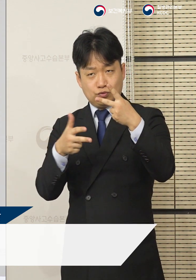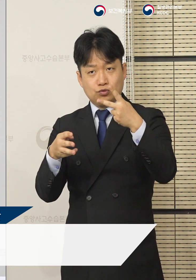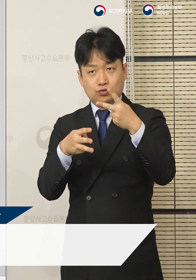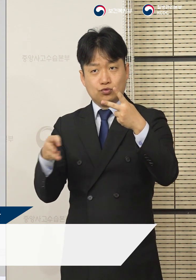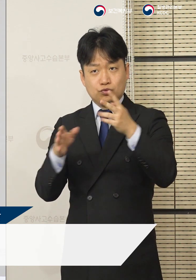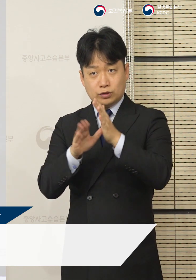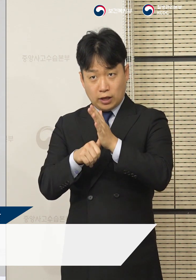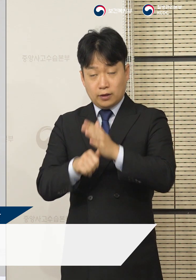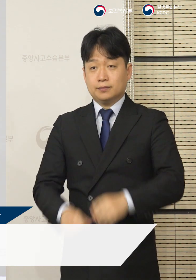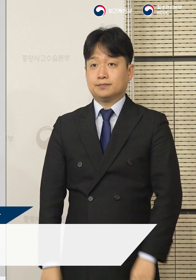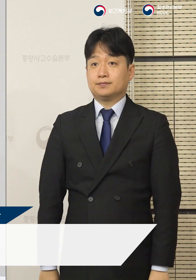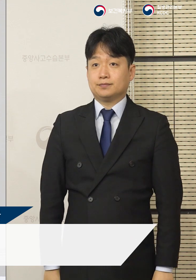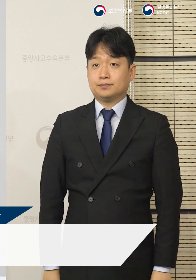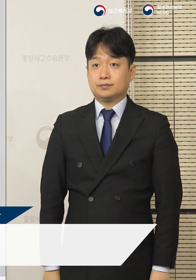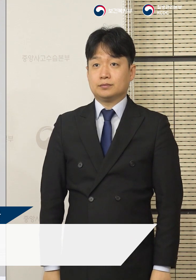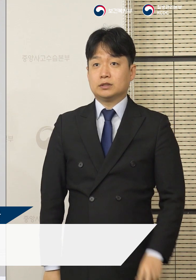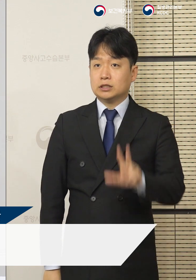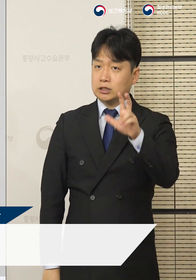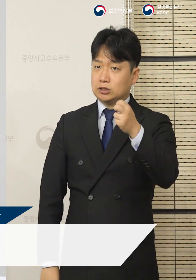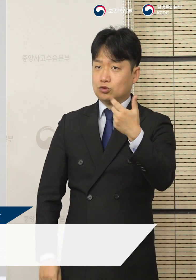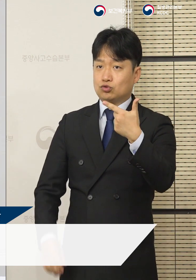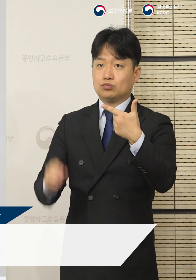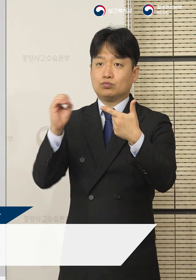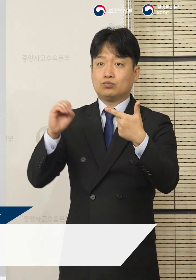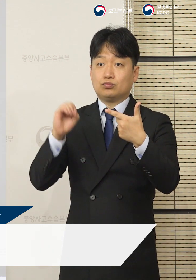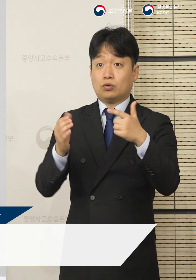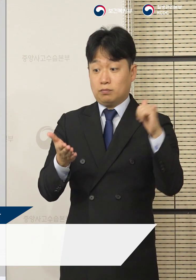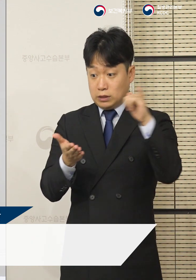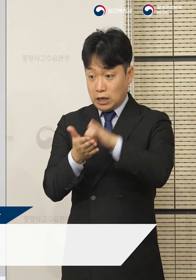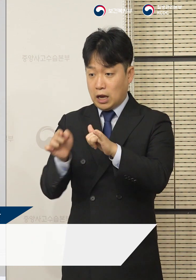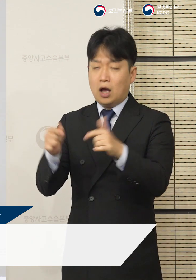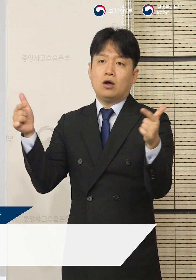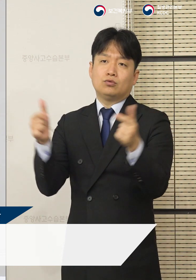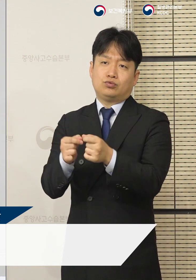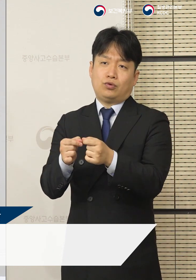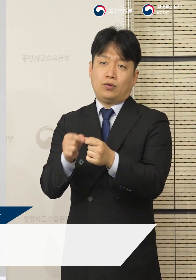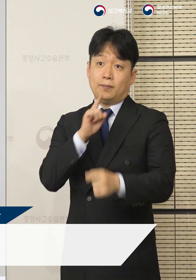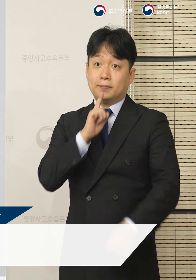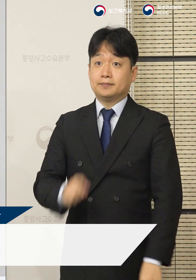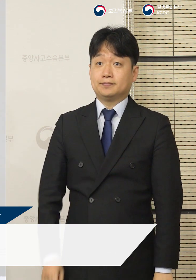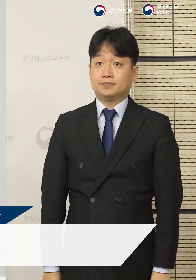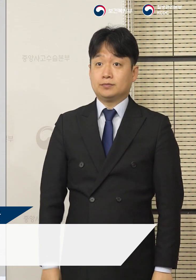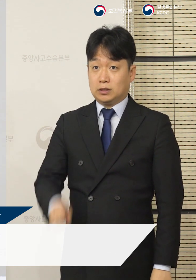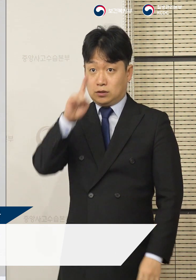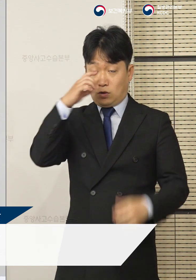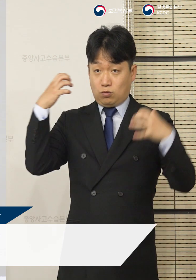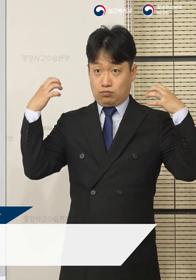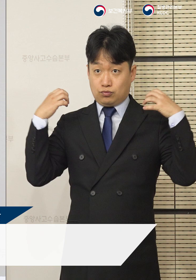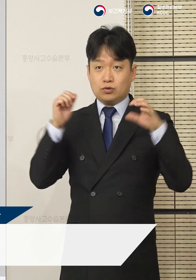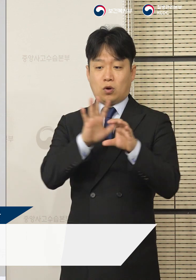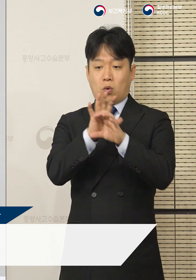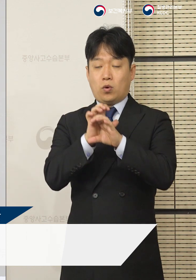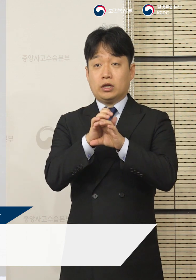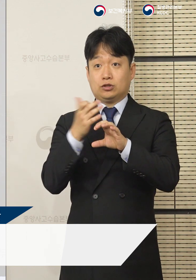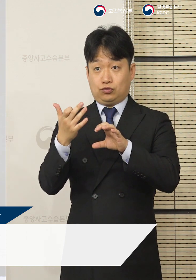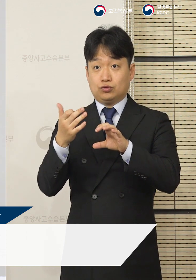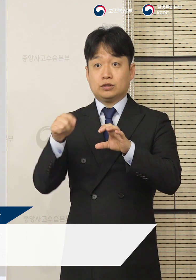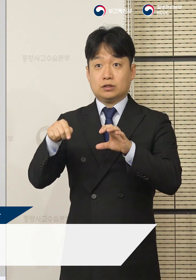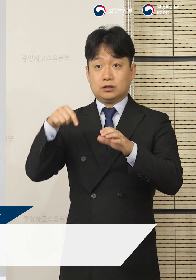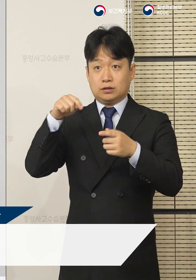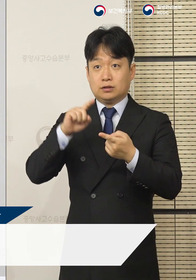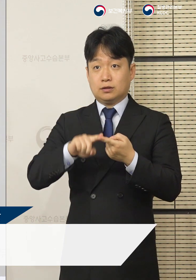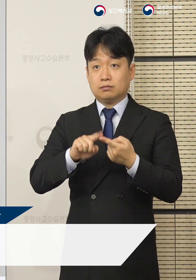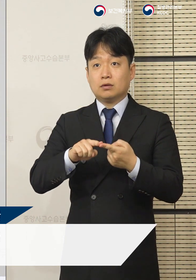주에는 76% 정도의 항공편이 줄어든 상태입니다. 정부는 코로나19의